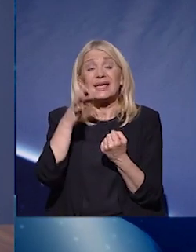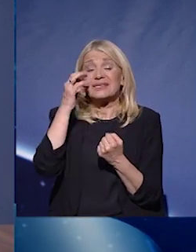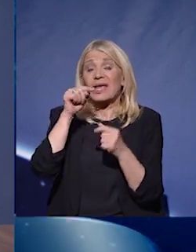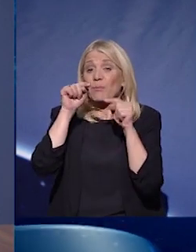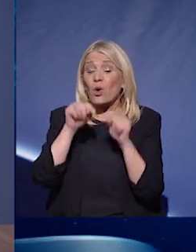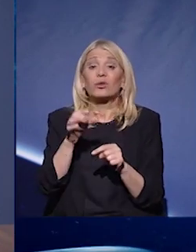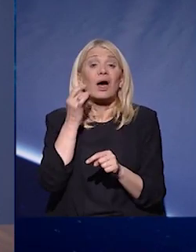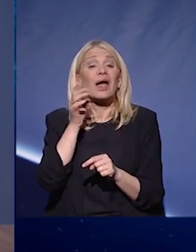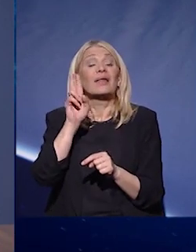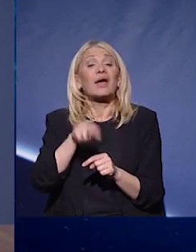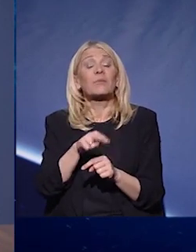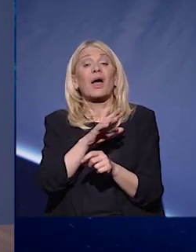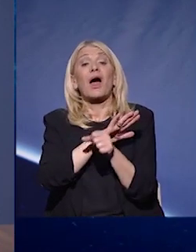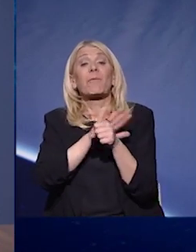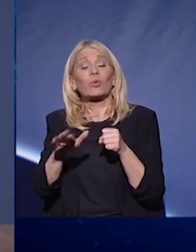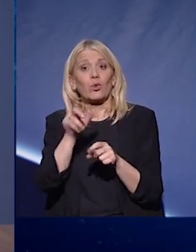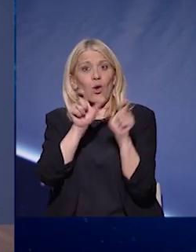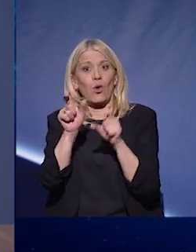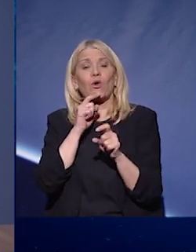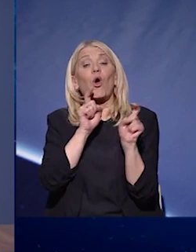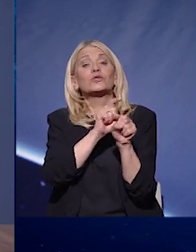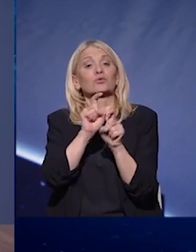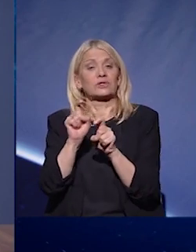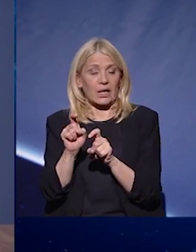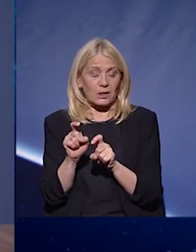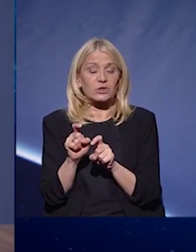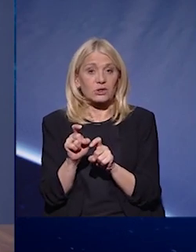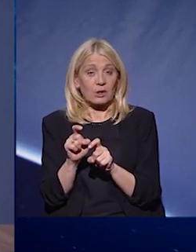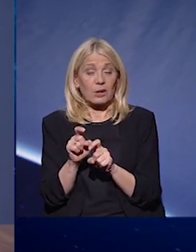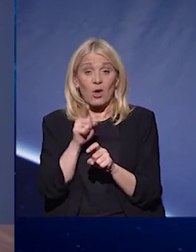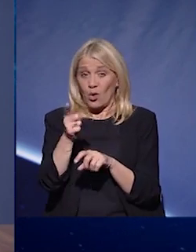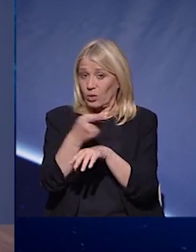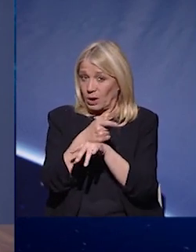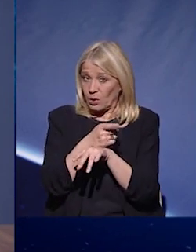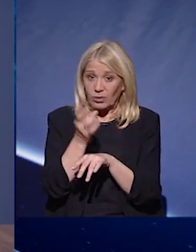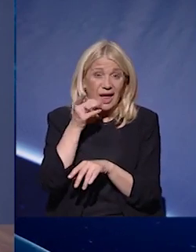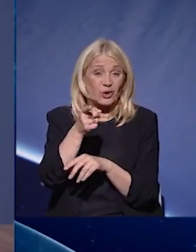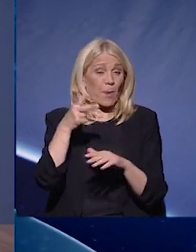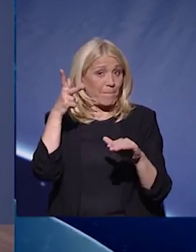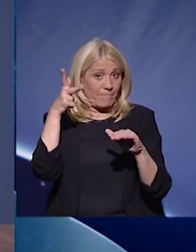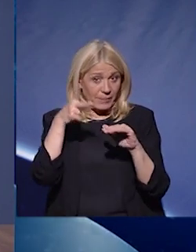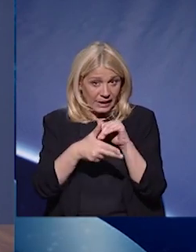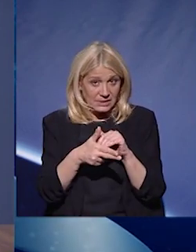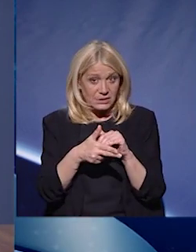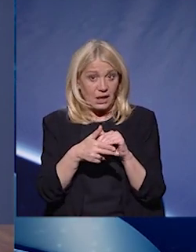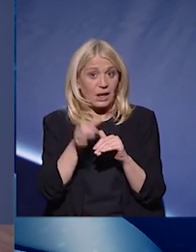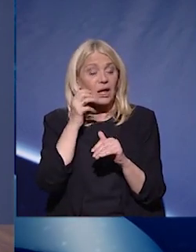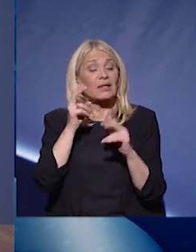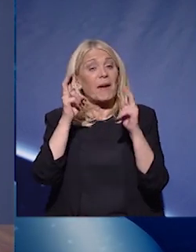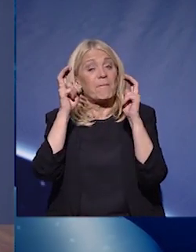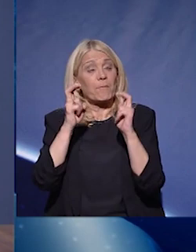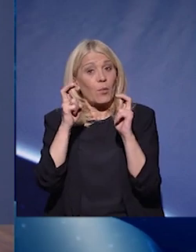onda kada ima puno onih koji su zaraženi. Onog momenta kada to prestane, kada to